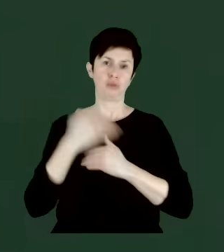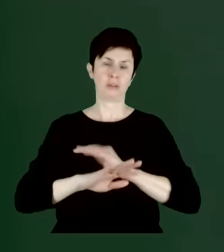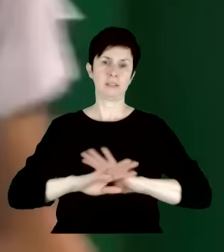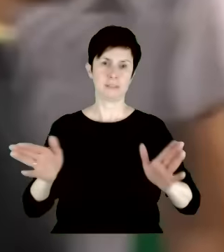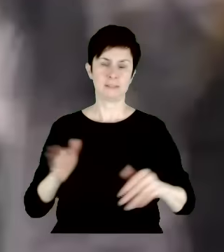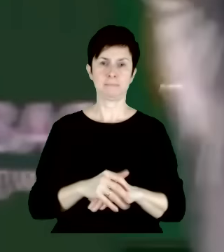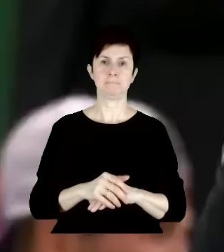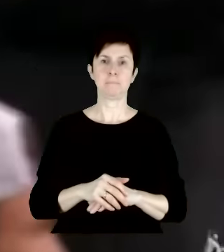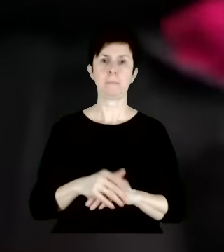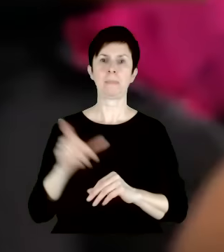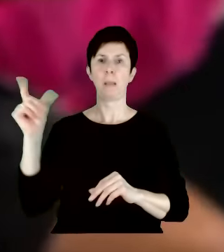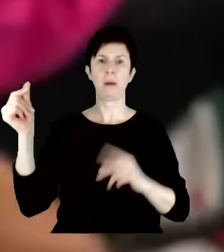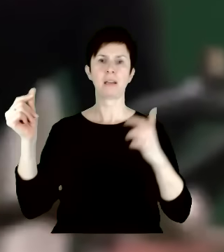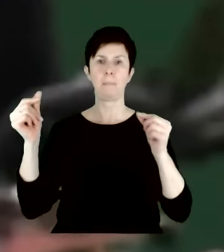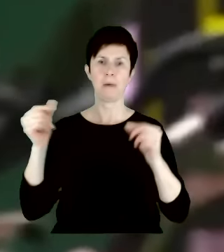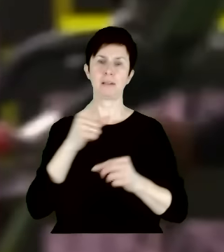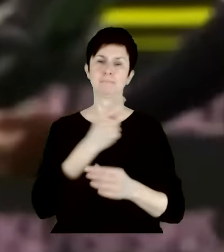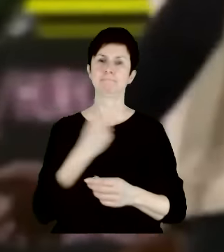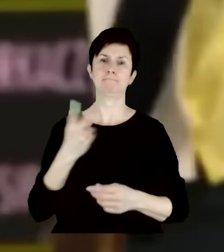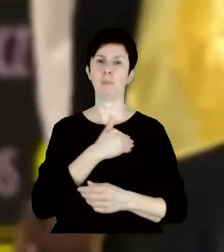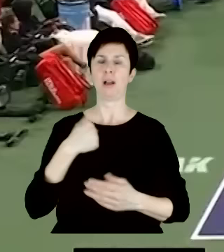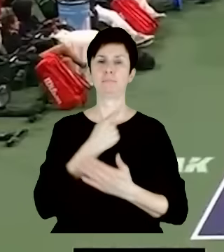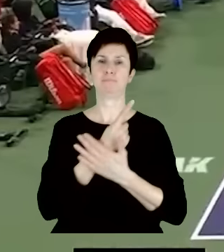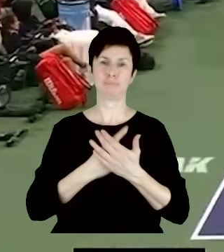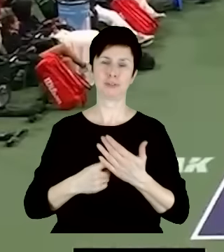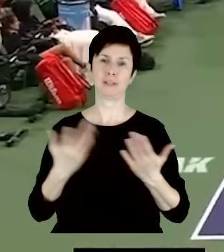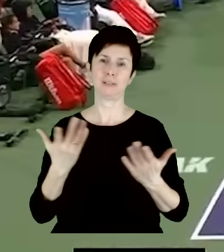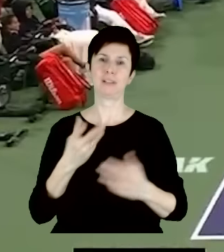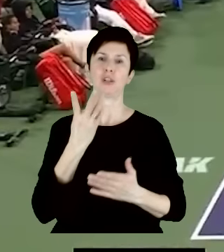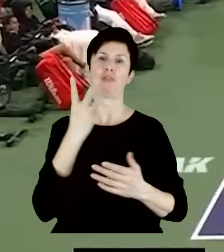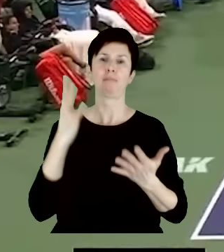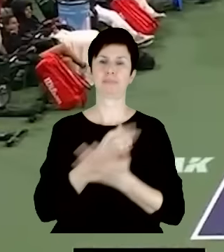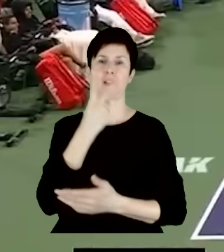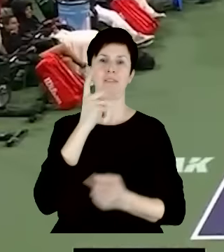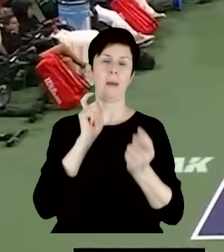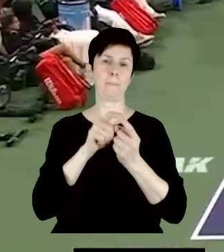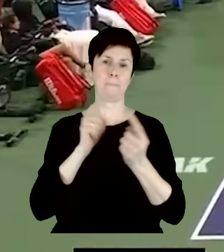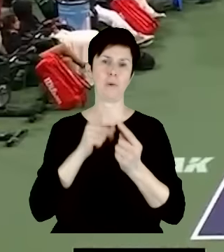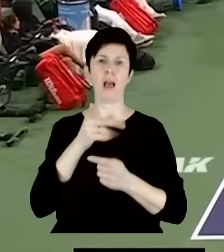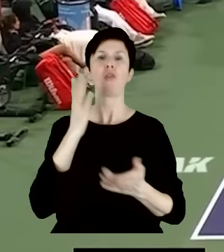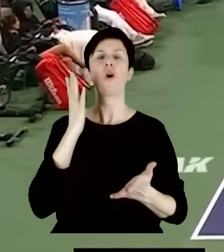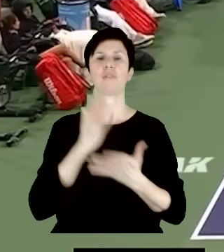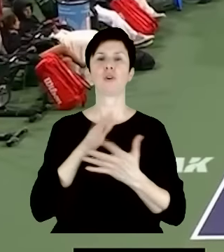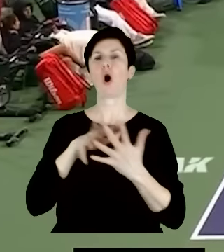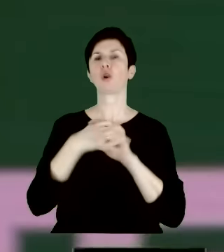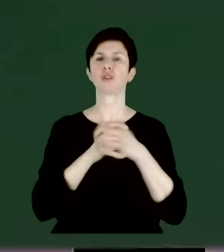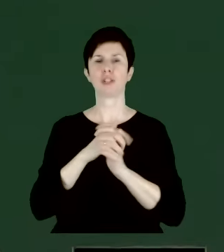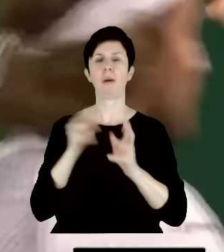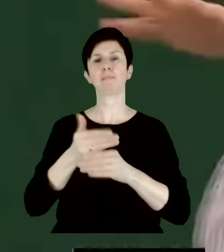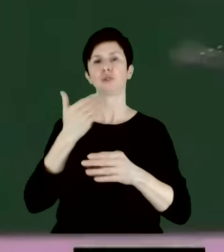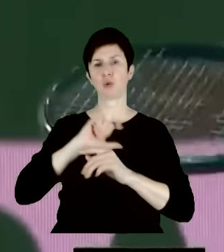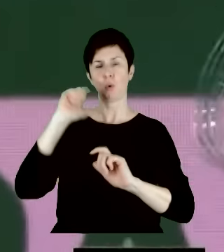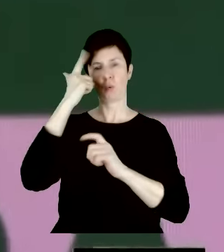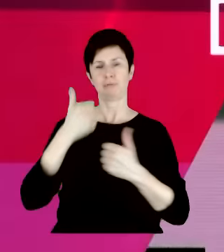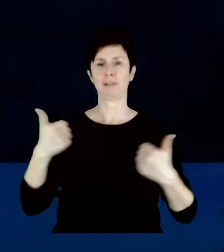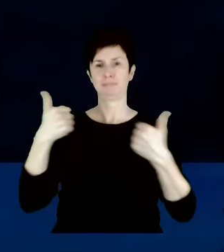ulegli parze Stefanos Tsitsipas Paula Badosa, zdobywając w meczu zaledwie 2 punkty. Na szczęście była to tylko rozgrzewka przed główną rywalizacją w Indian Wells,